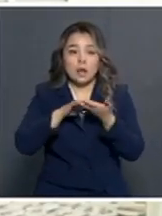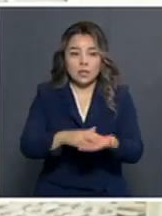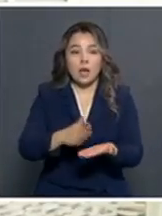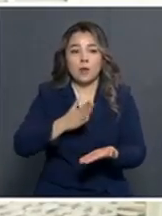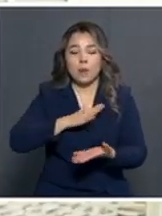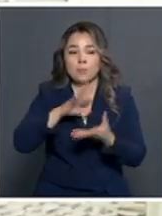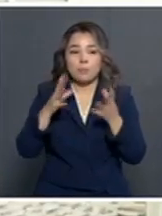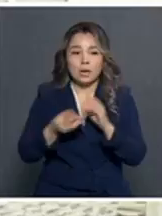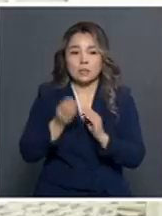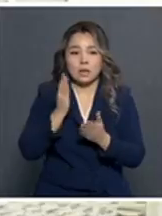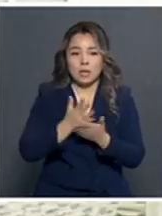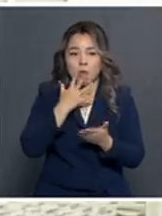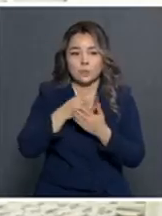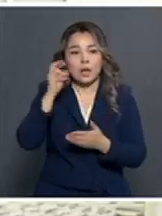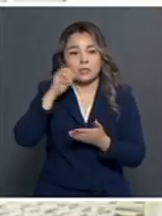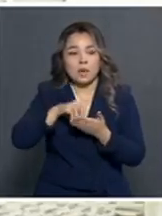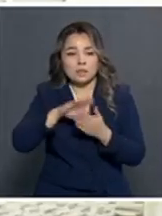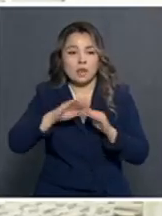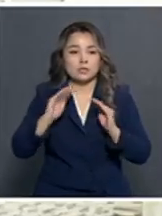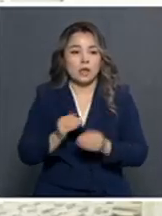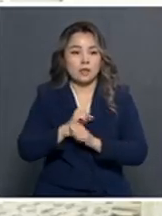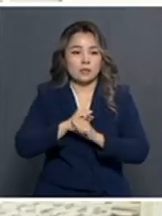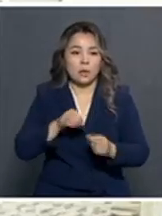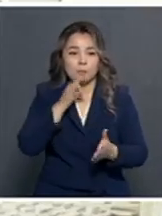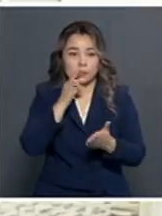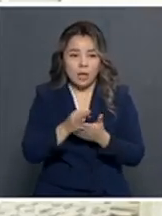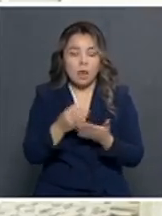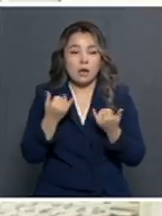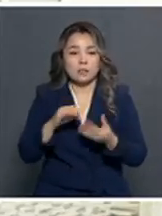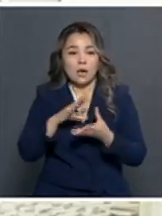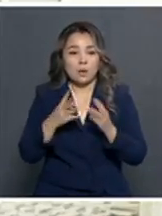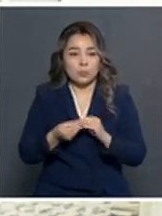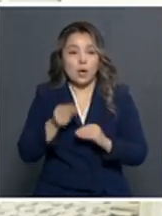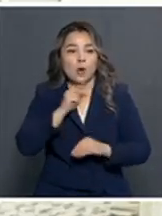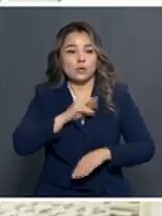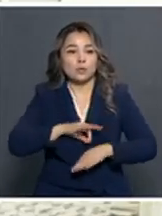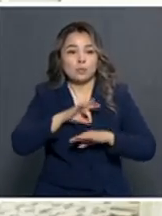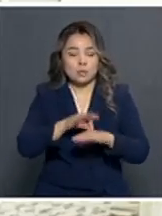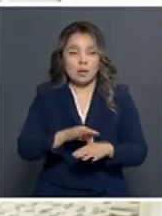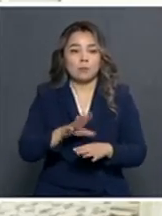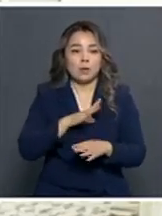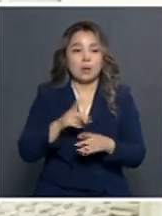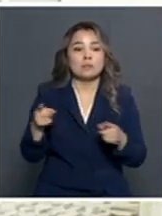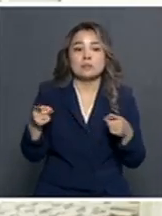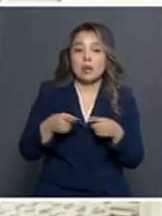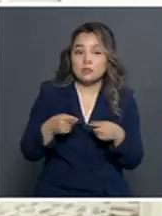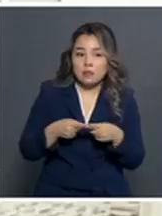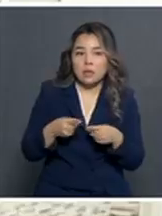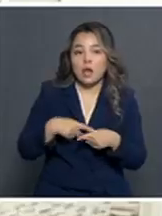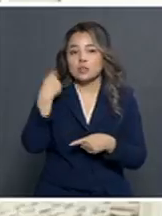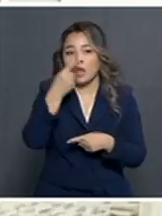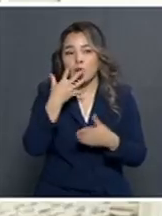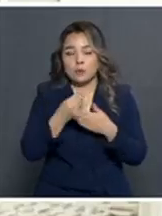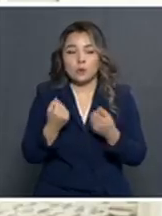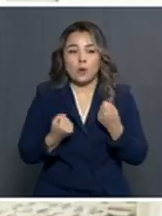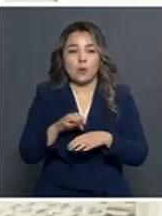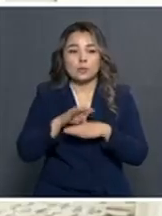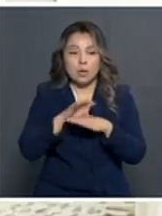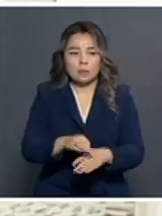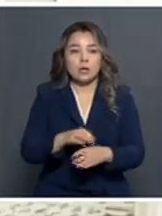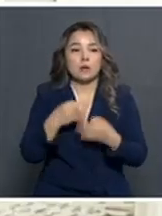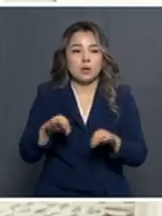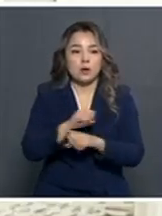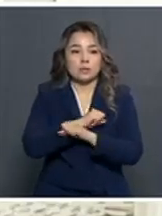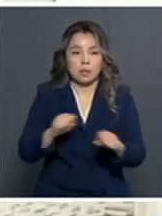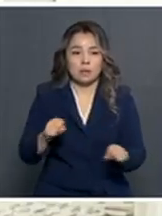біз барынша олардың санын шектемеуге тырысамыз. Ал егер осы жұмыс үшін жалға алған жеке көлік болса, оған рұқсат